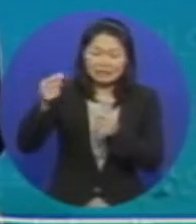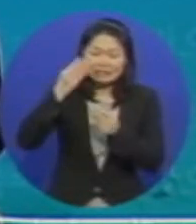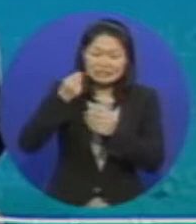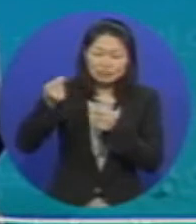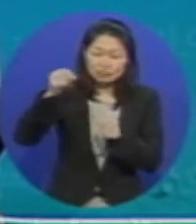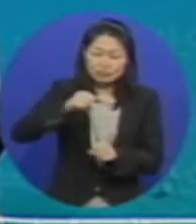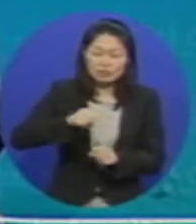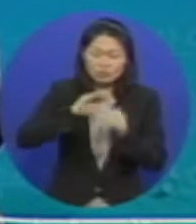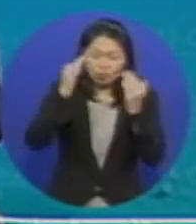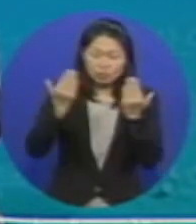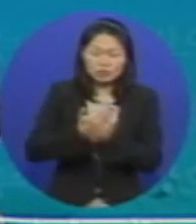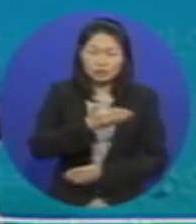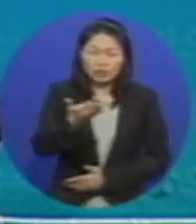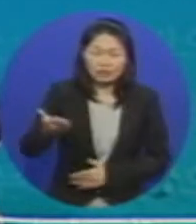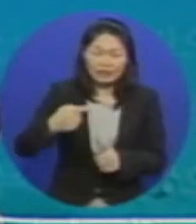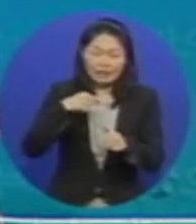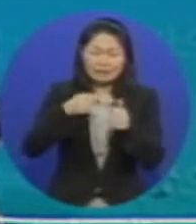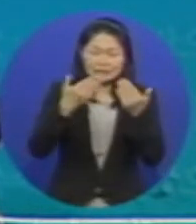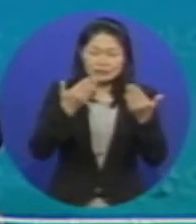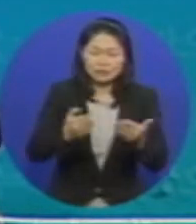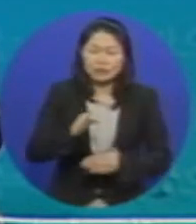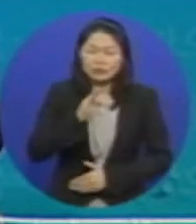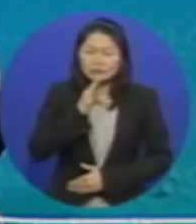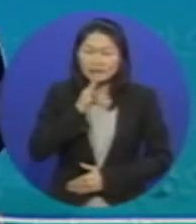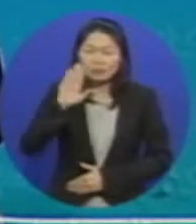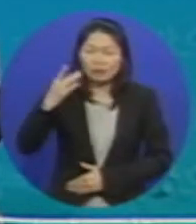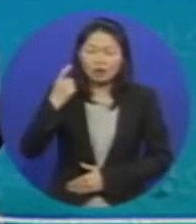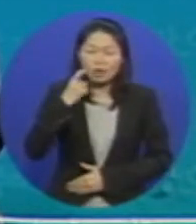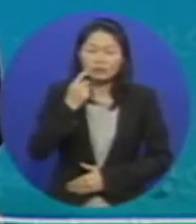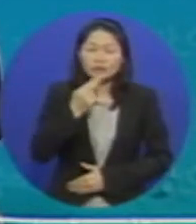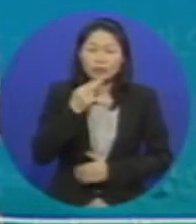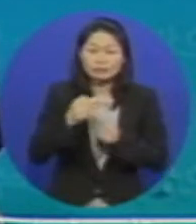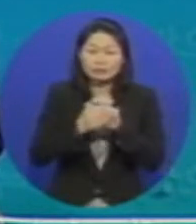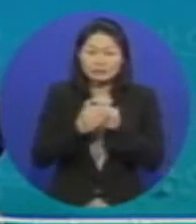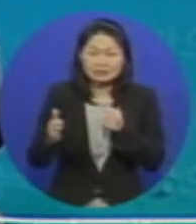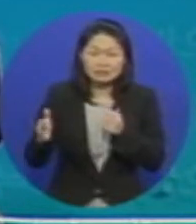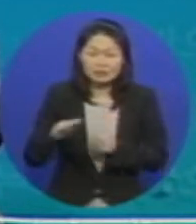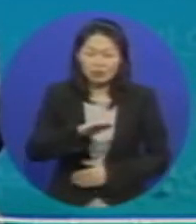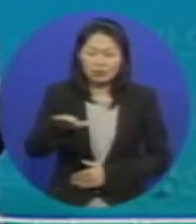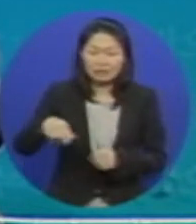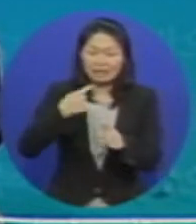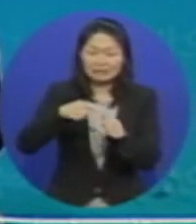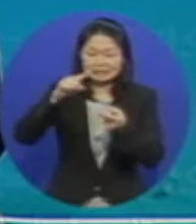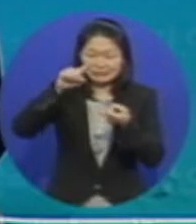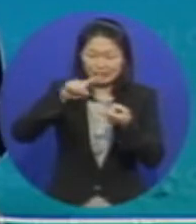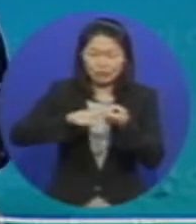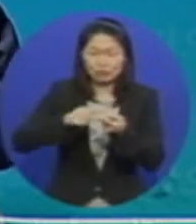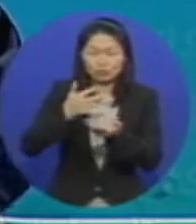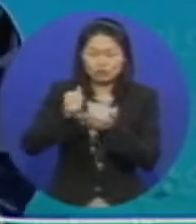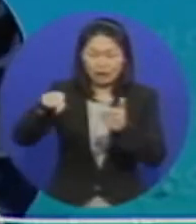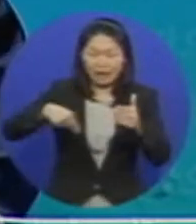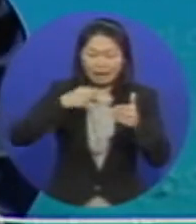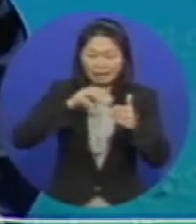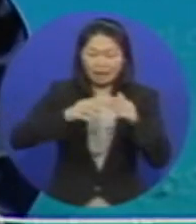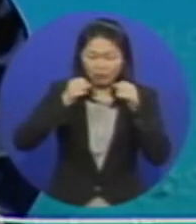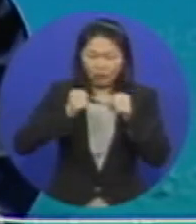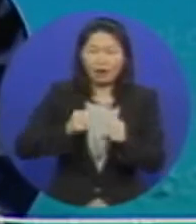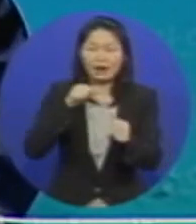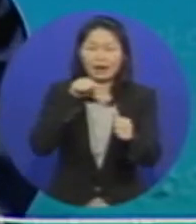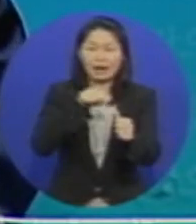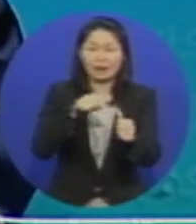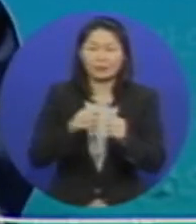너희에게 가르치며 또 참되고 거짓이 없으니 너희를 가르치신 그대로 주 안에 거하라